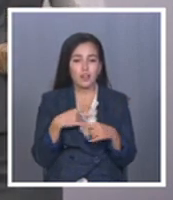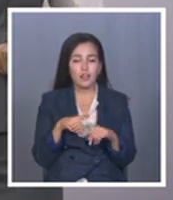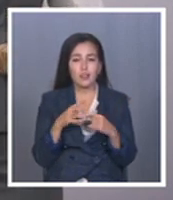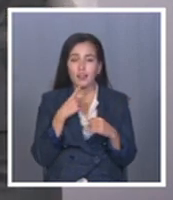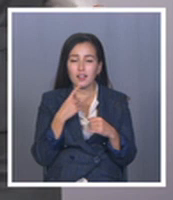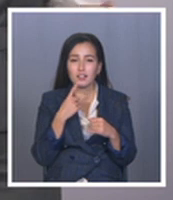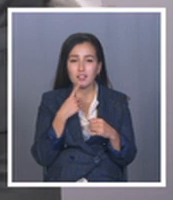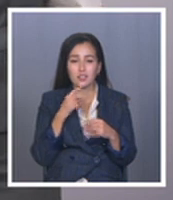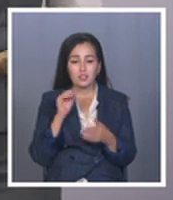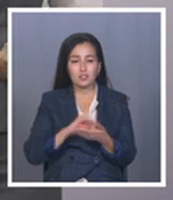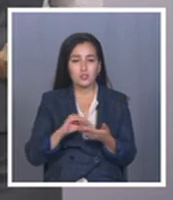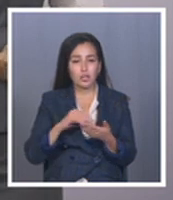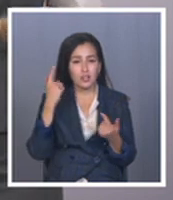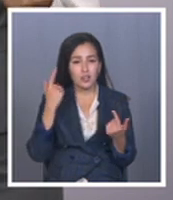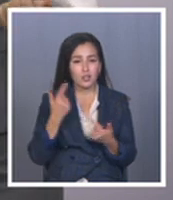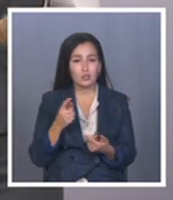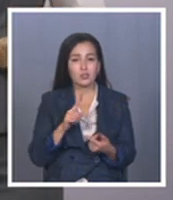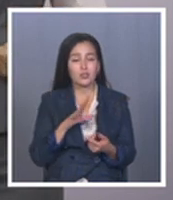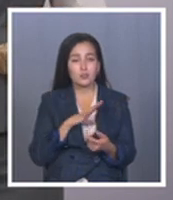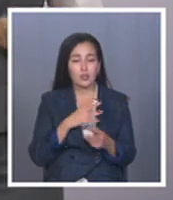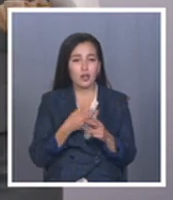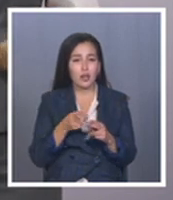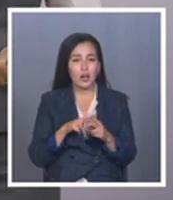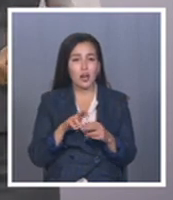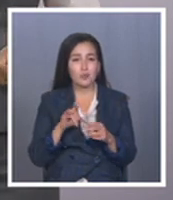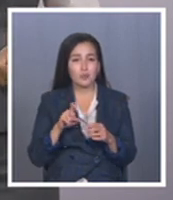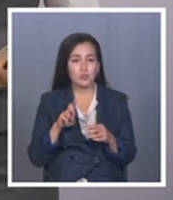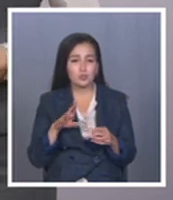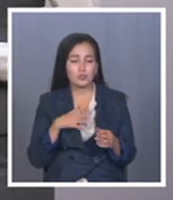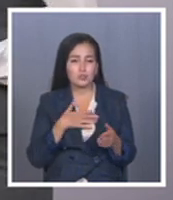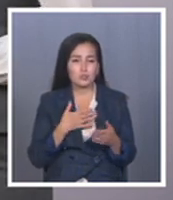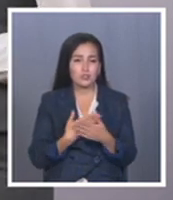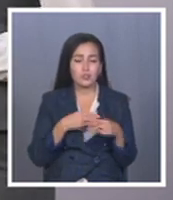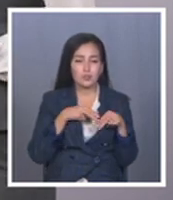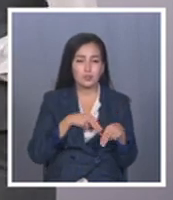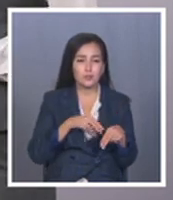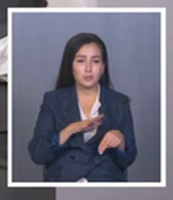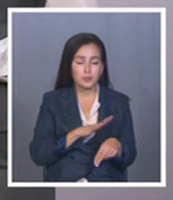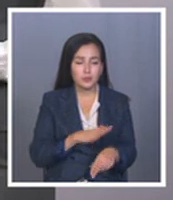ашу үшін Ахмет Байтұрсынұлы жан аямай еңбек етті.